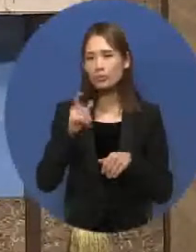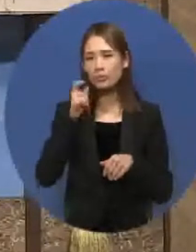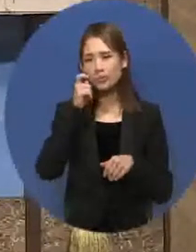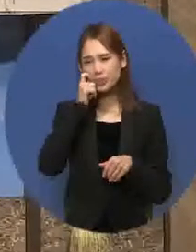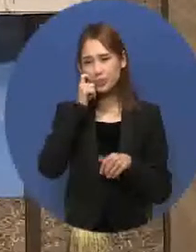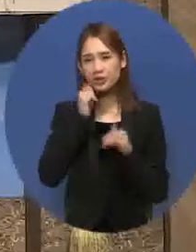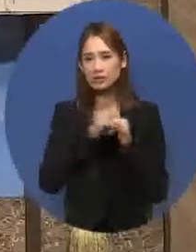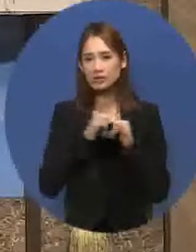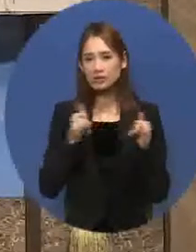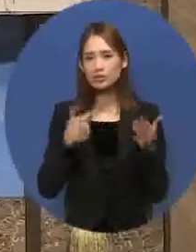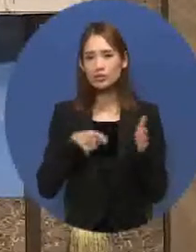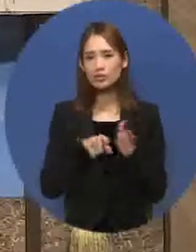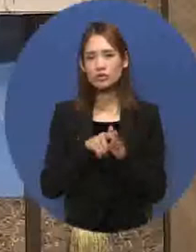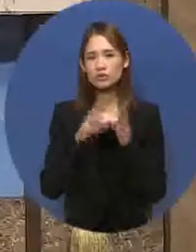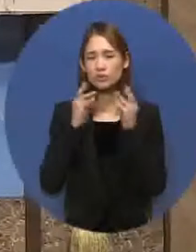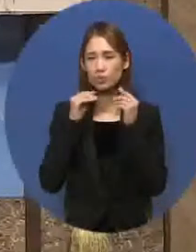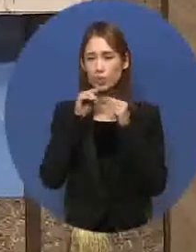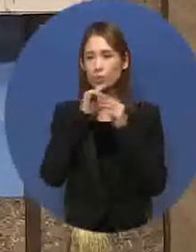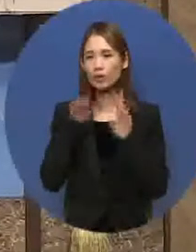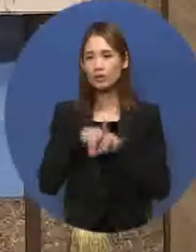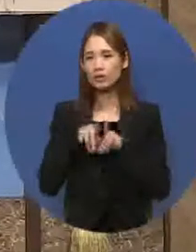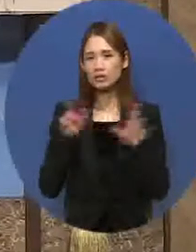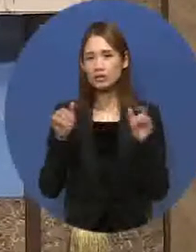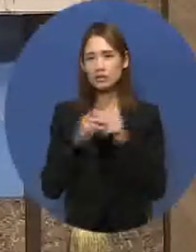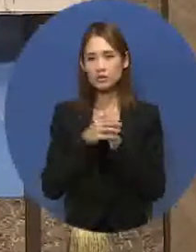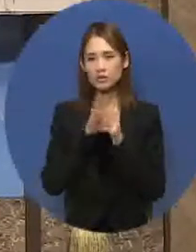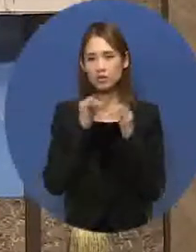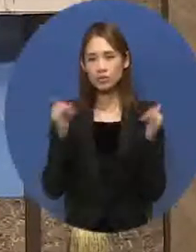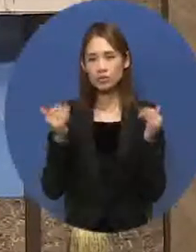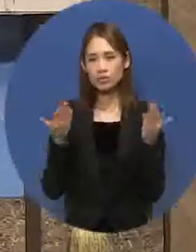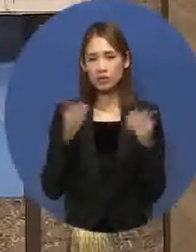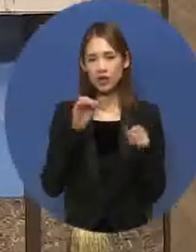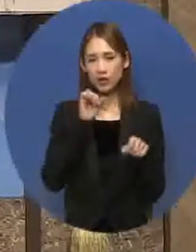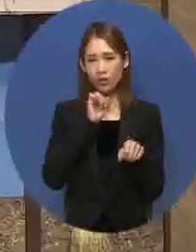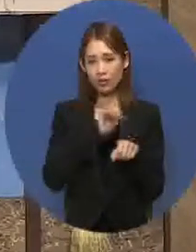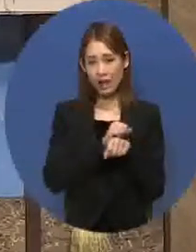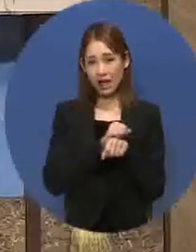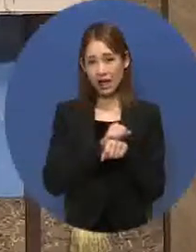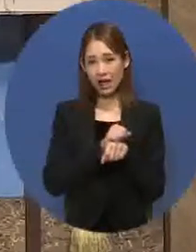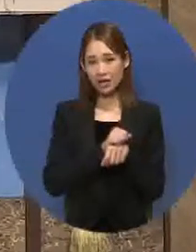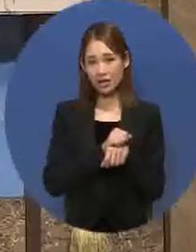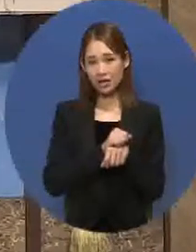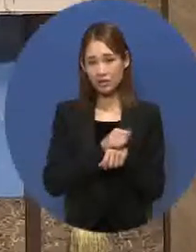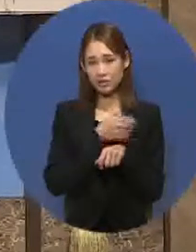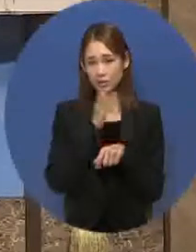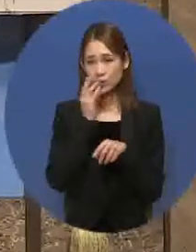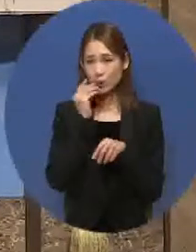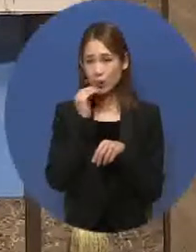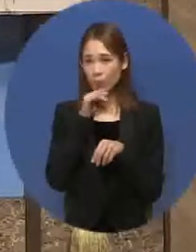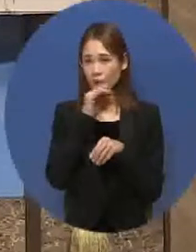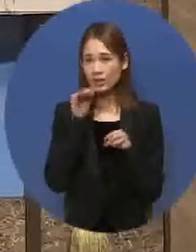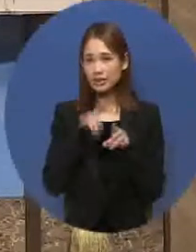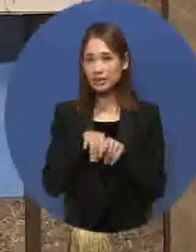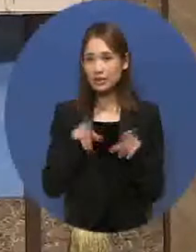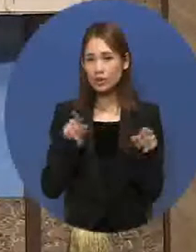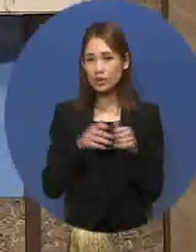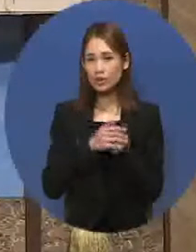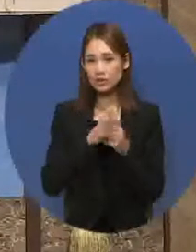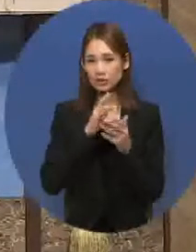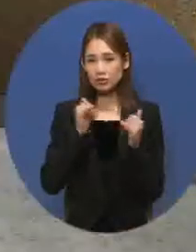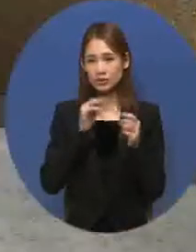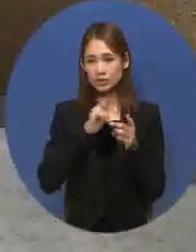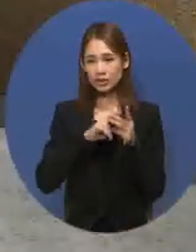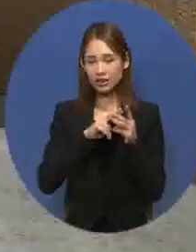그런 사람들이 네. 토일 노인사원들이 컴퓨터를 잘하는 사람이 토일에도 주민센터 창구에